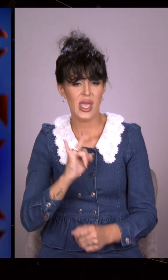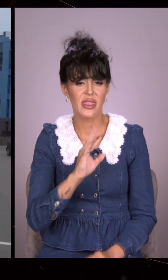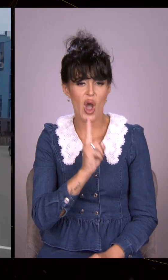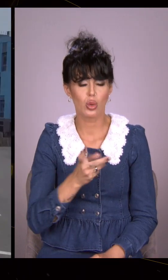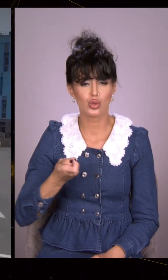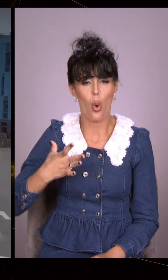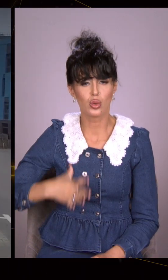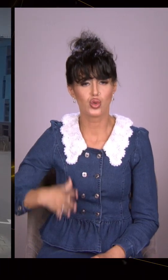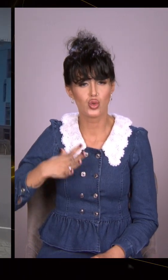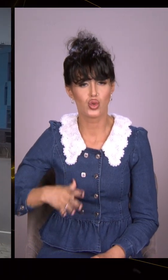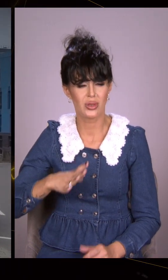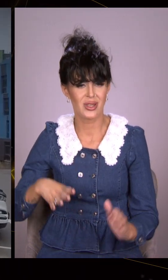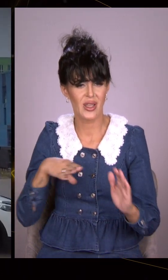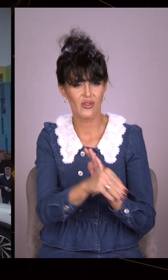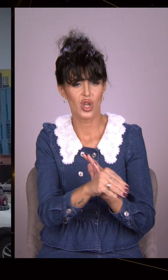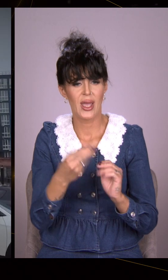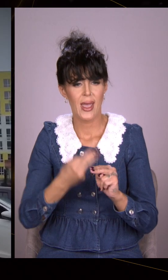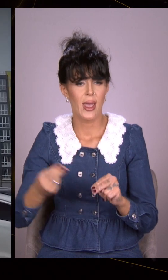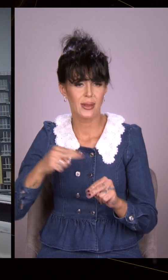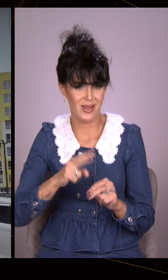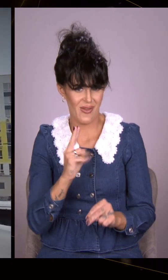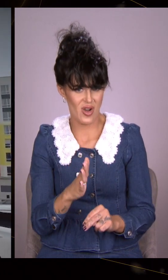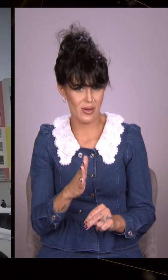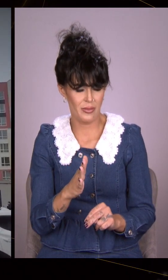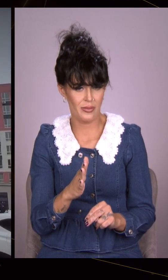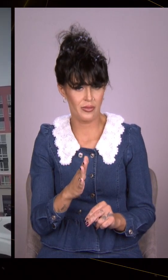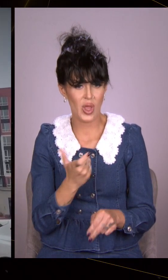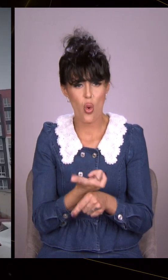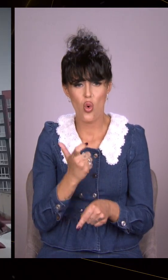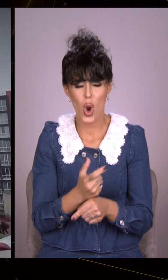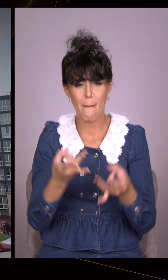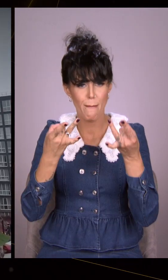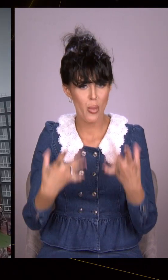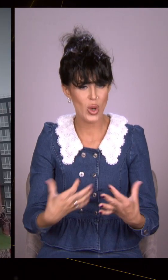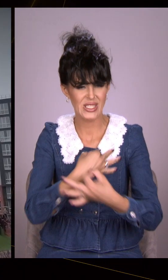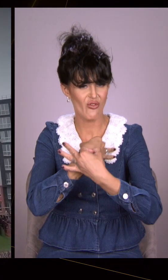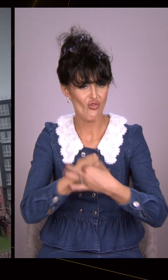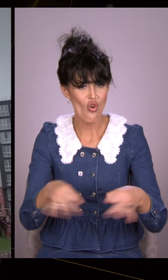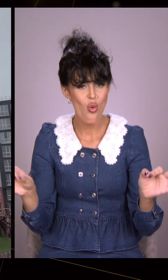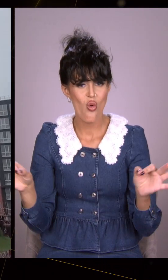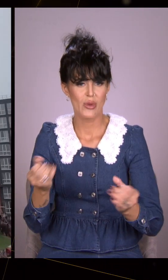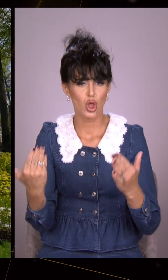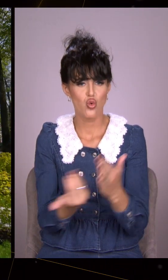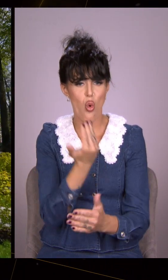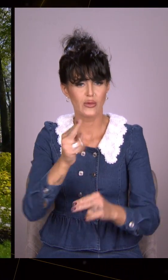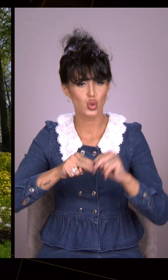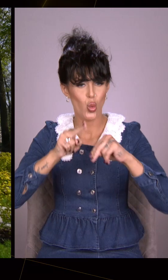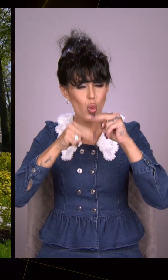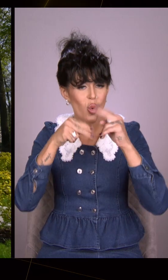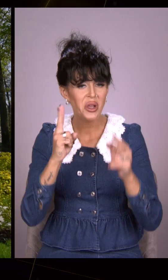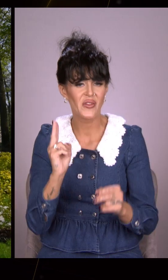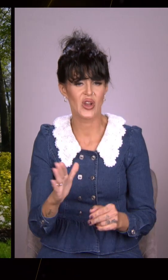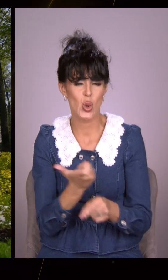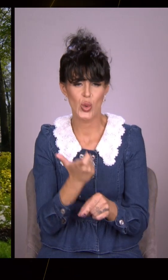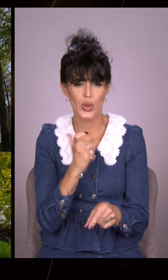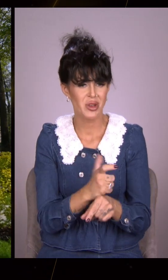чекали заселитися в цю. Вона любовна, просторна, нова стройка, ну